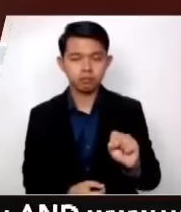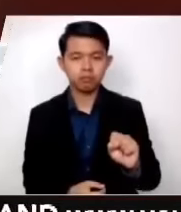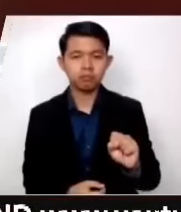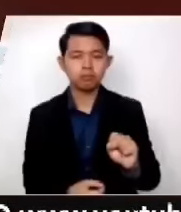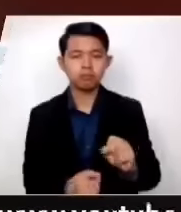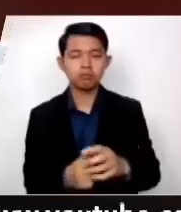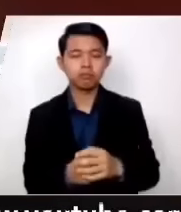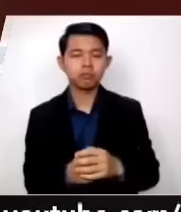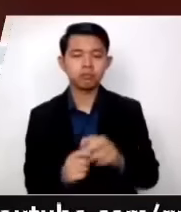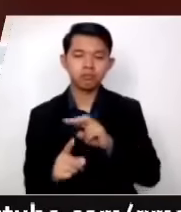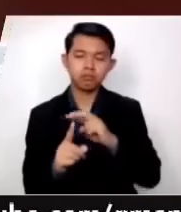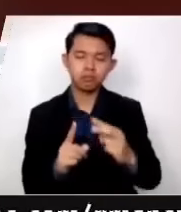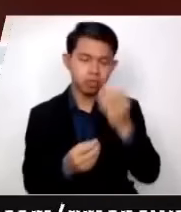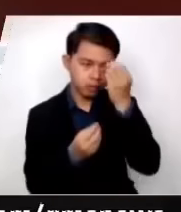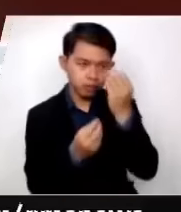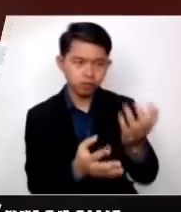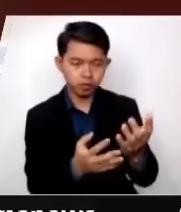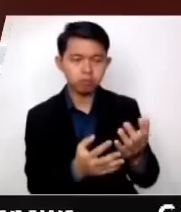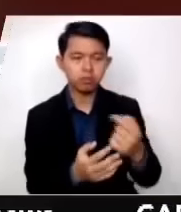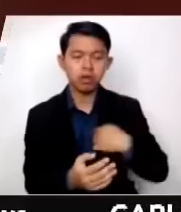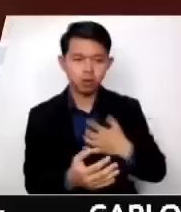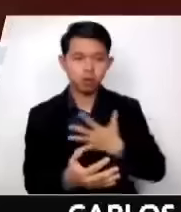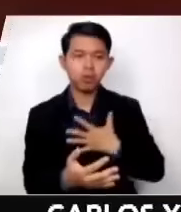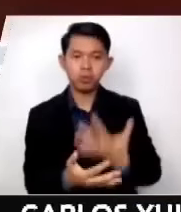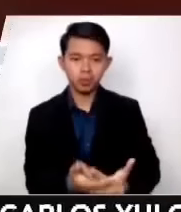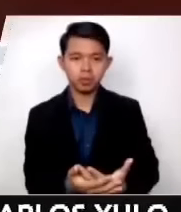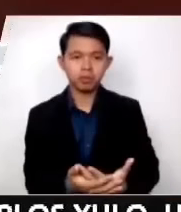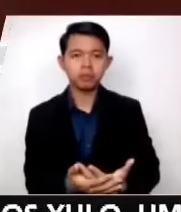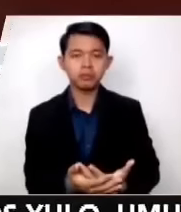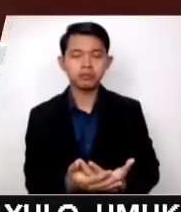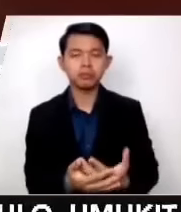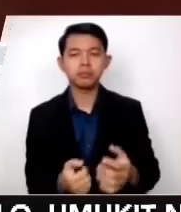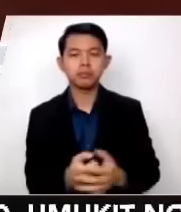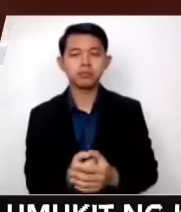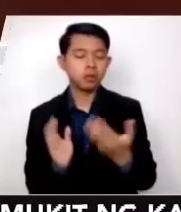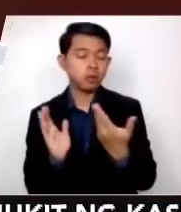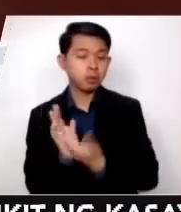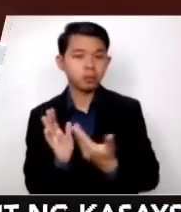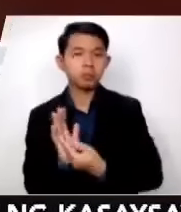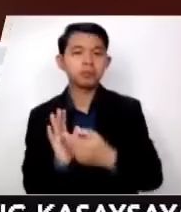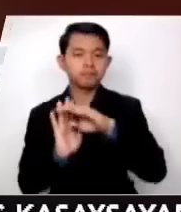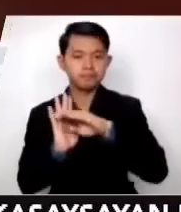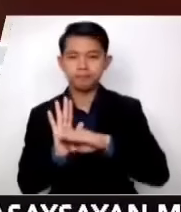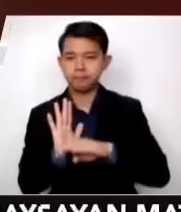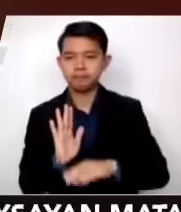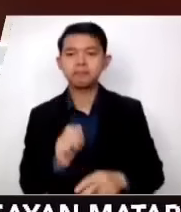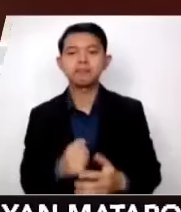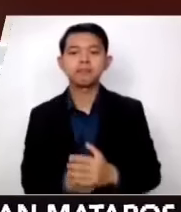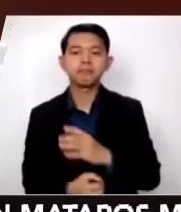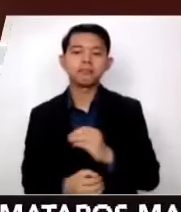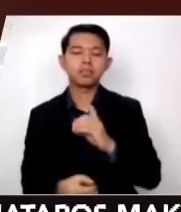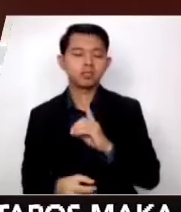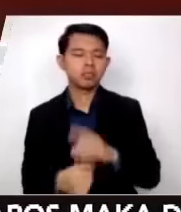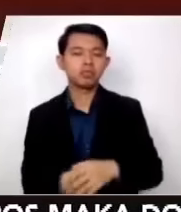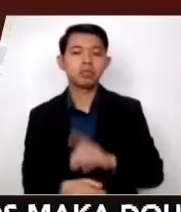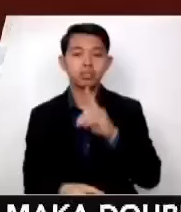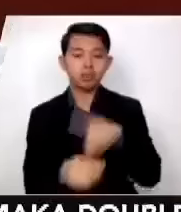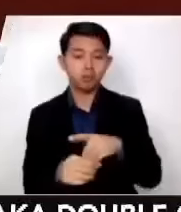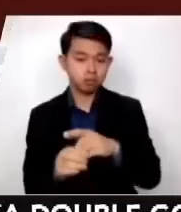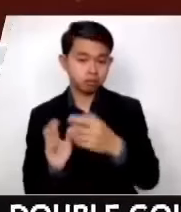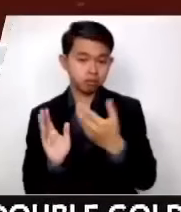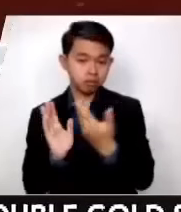kanya Willing akong maglabas ng mga ah evidences ng mga deposit slips na meron ako ngayon